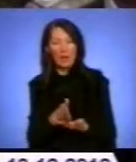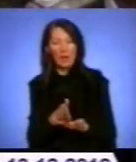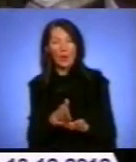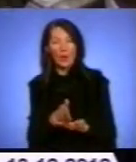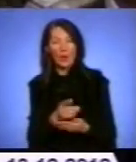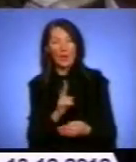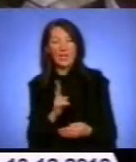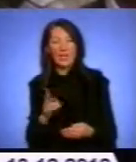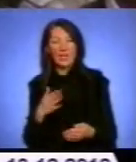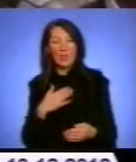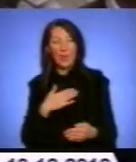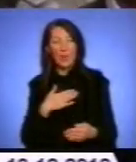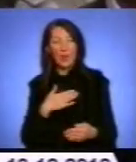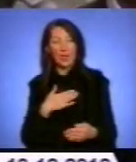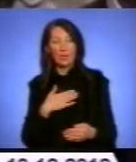по яким ми